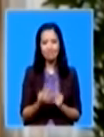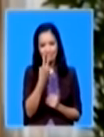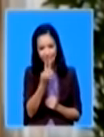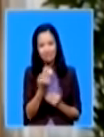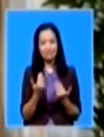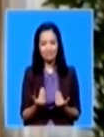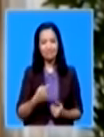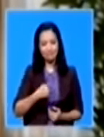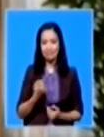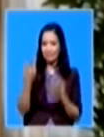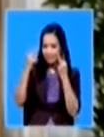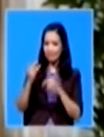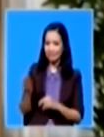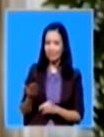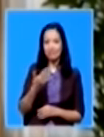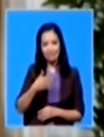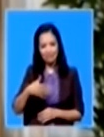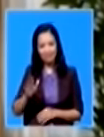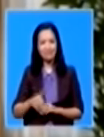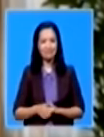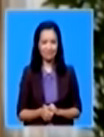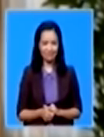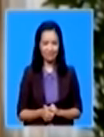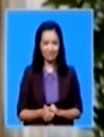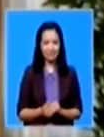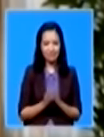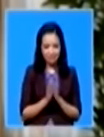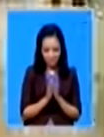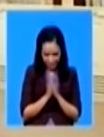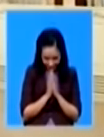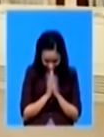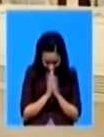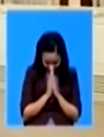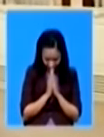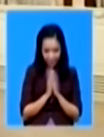ามรับชมดิฉันและท่านนายกรัฐมนตรีลาไปพร้อมกันตรงนี้เลยนะคะสวัสดีค่ะ